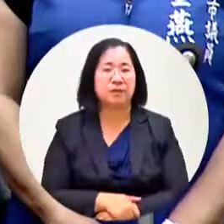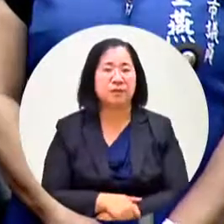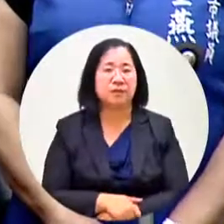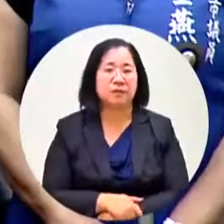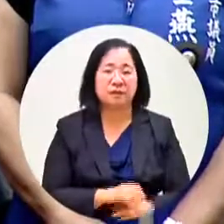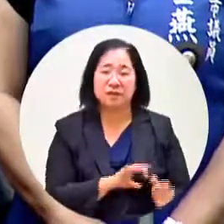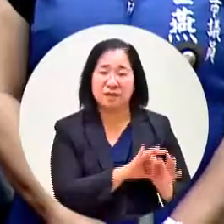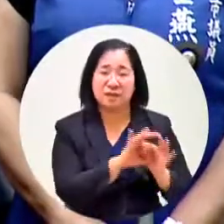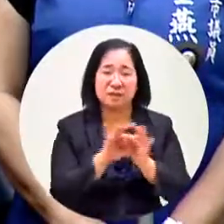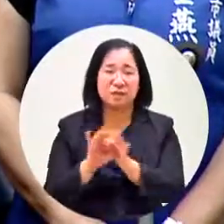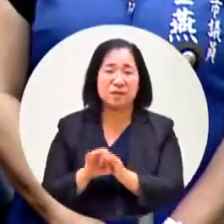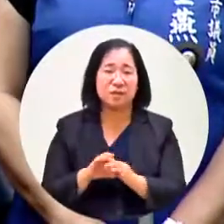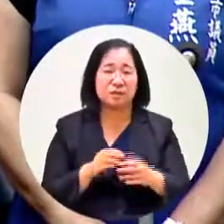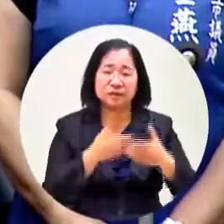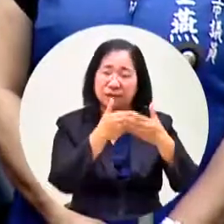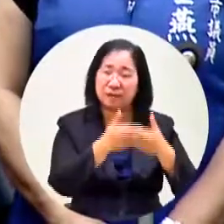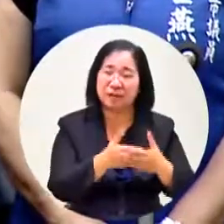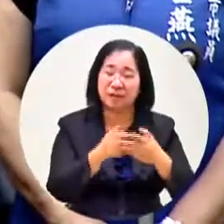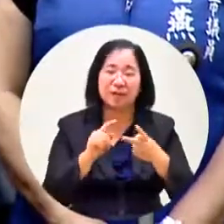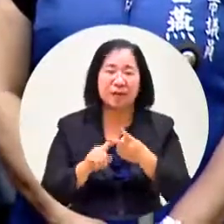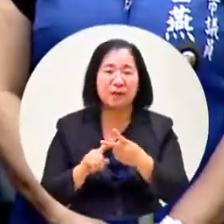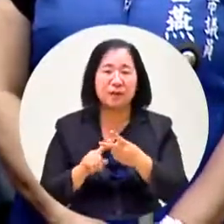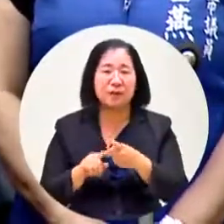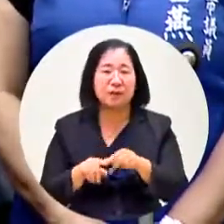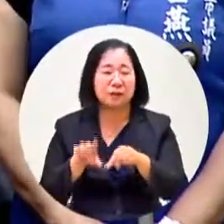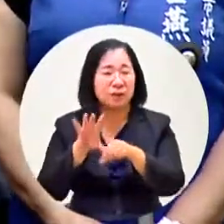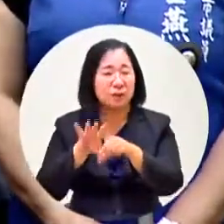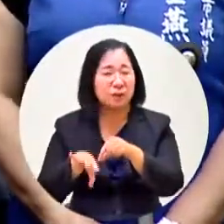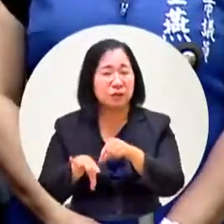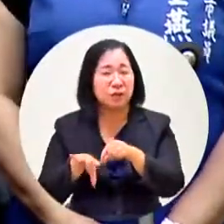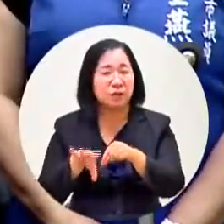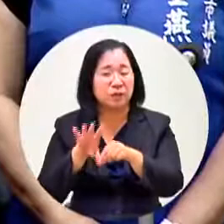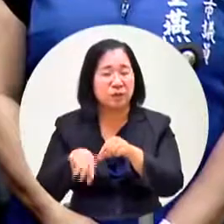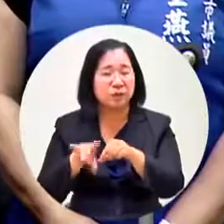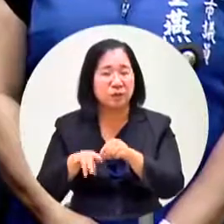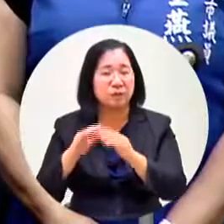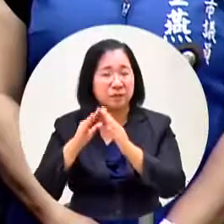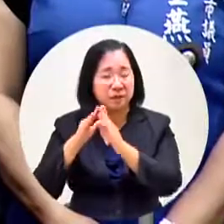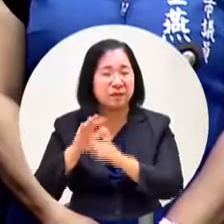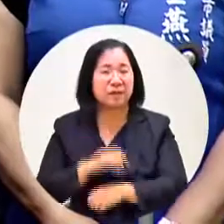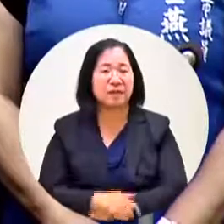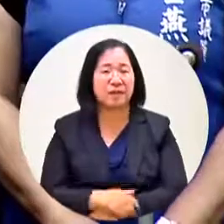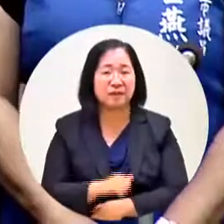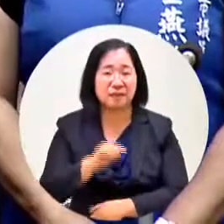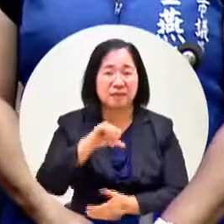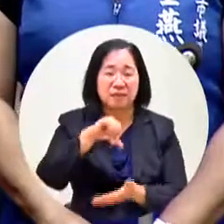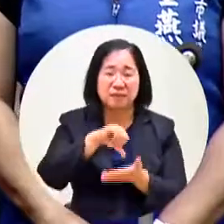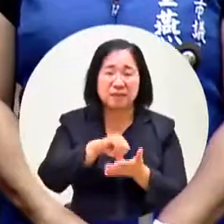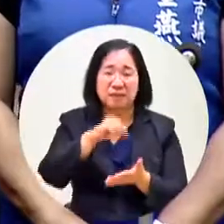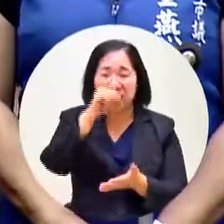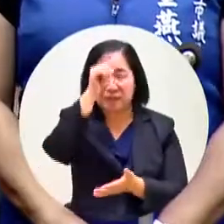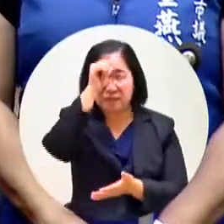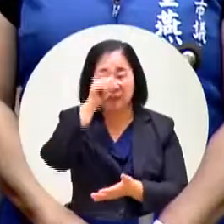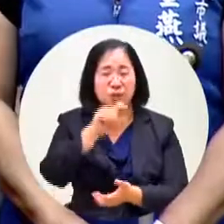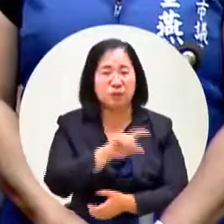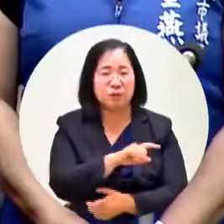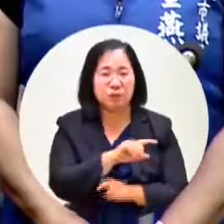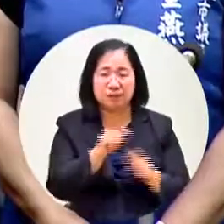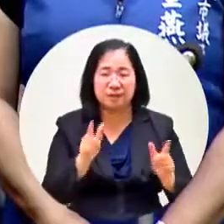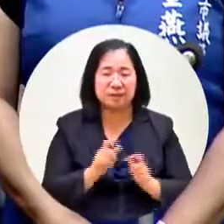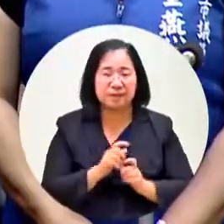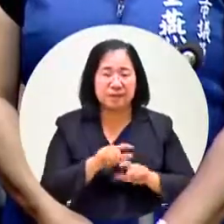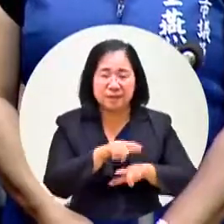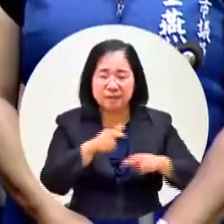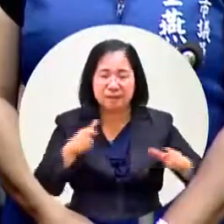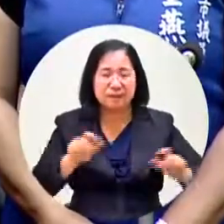为范本，它不但造就了我们台湾的经济起飞，而且让我们台湾跻身四小龙，让